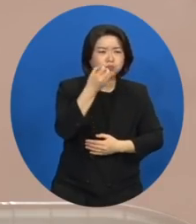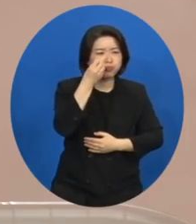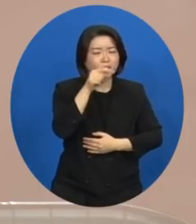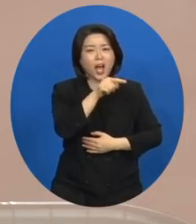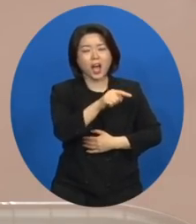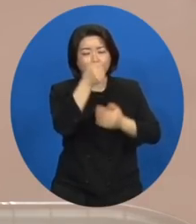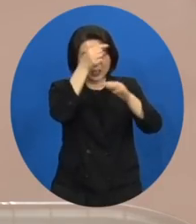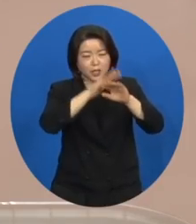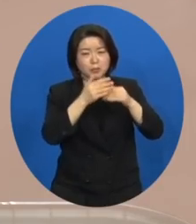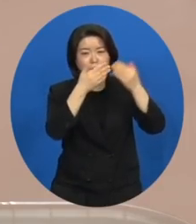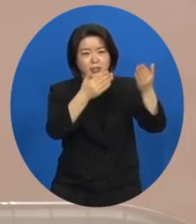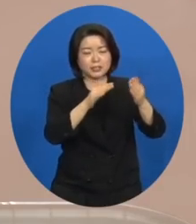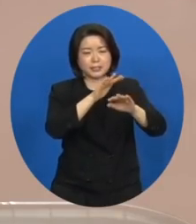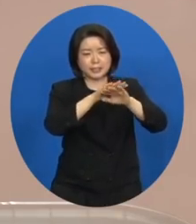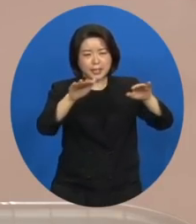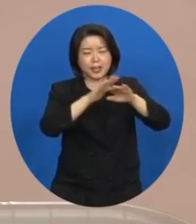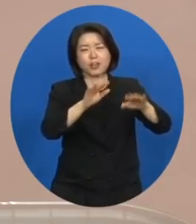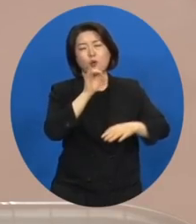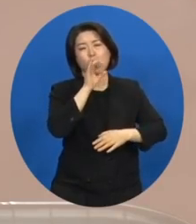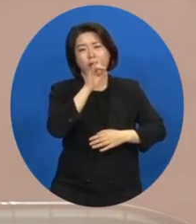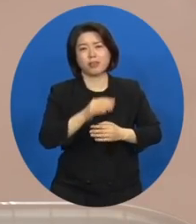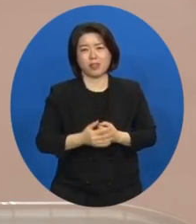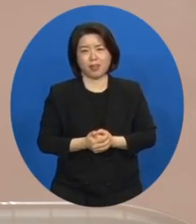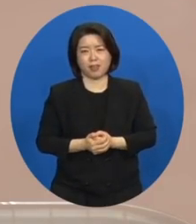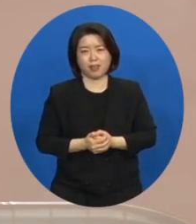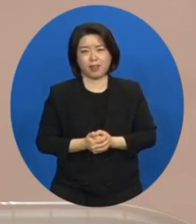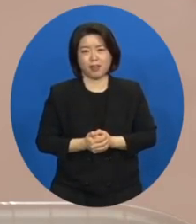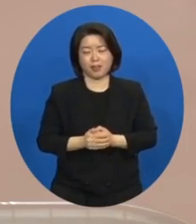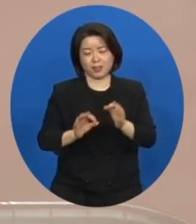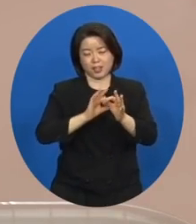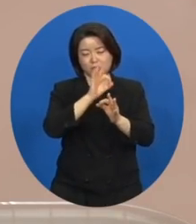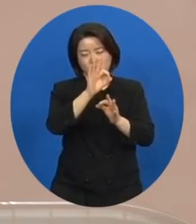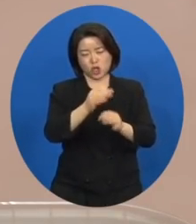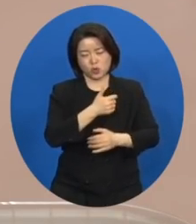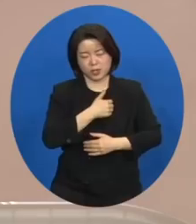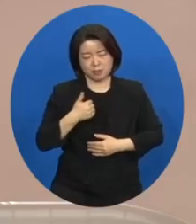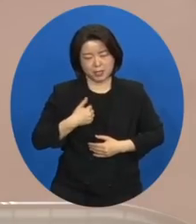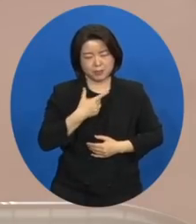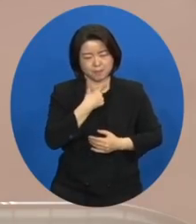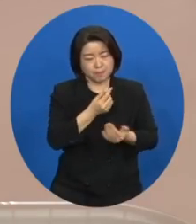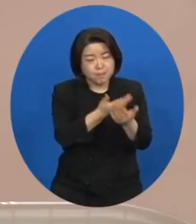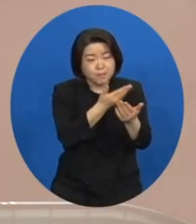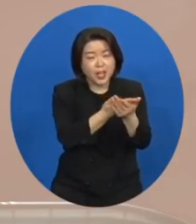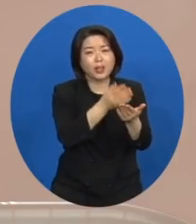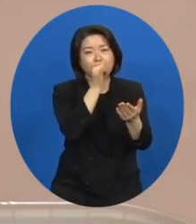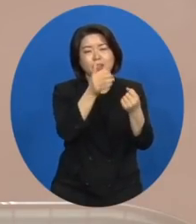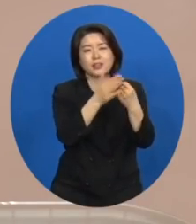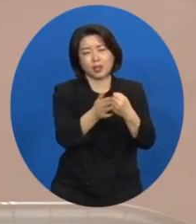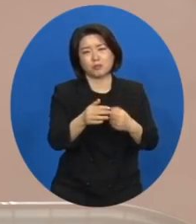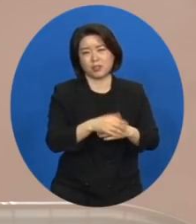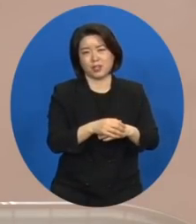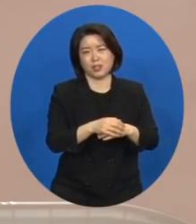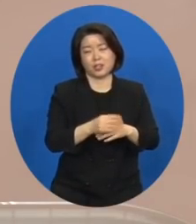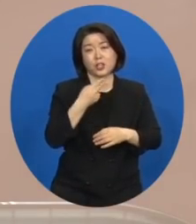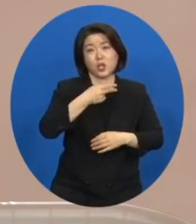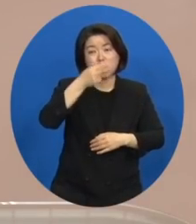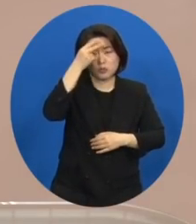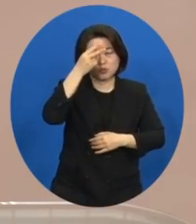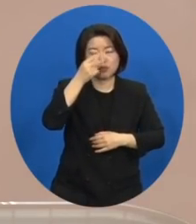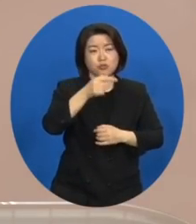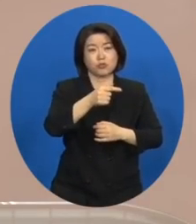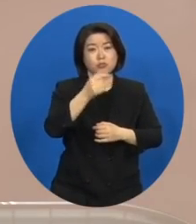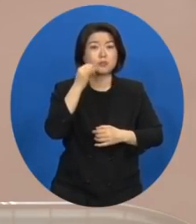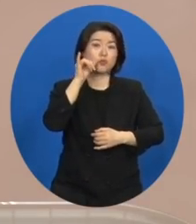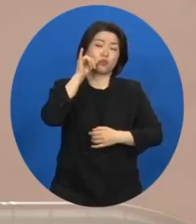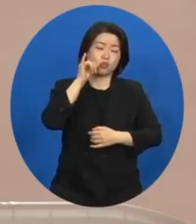것이죠 엉뚱한 것에 영원한 만족을 추 했기 때문에 그렇습니다 그러니까 술 중독 장수를 예배하는 거에요